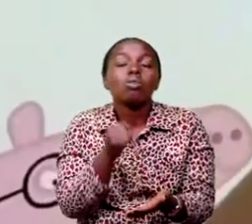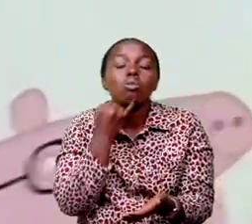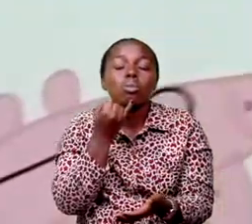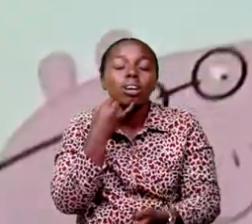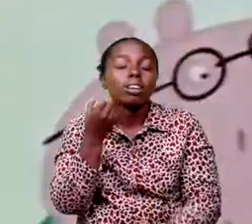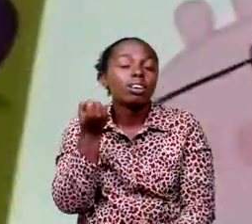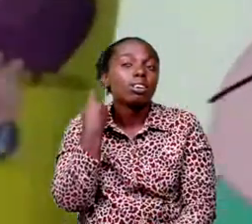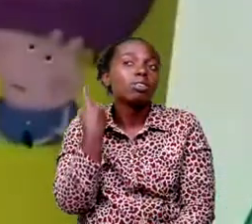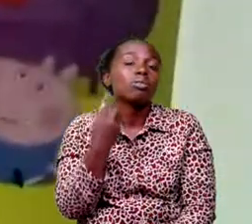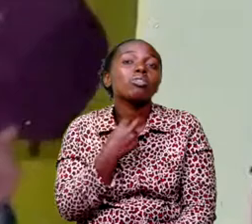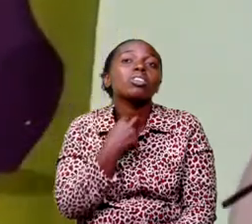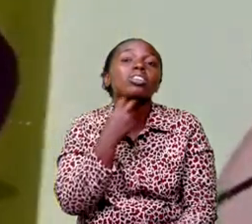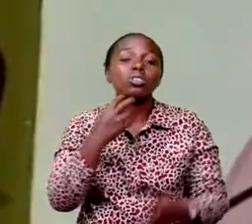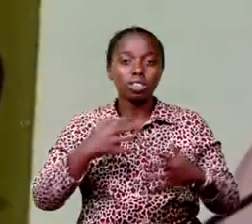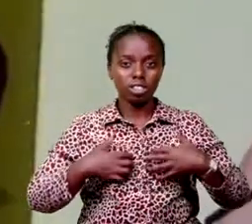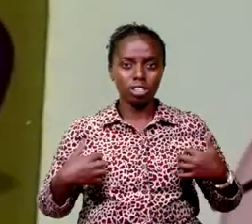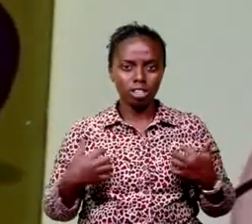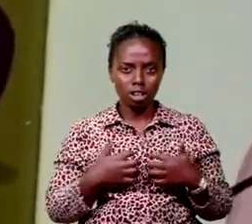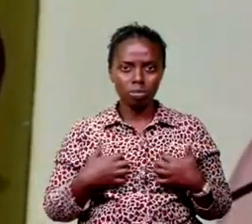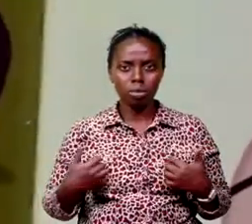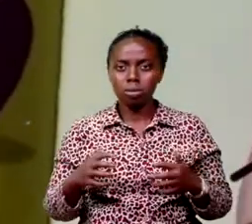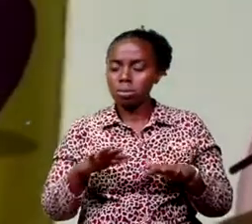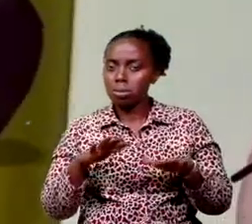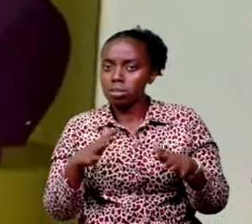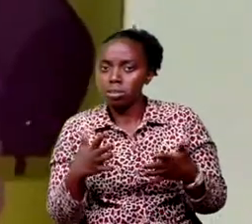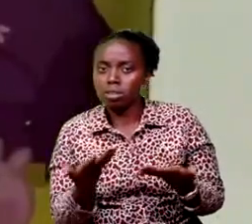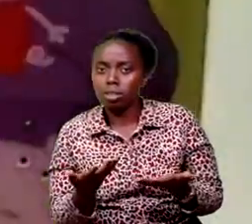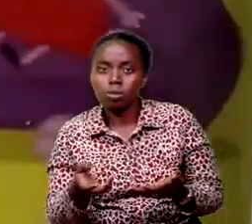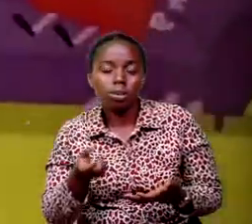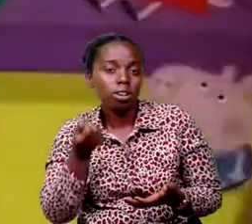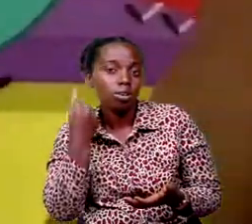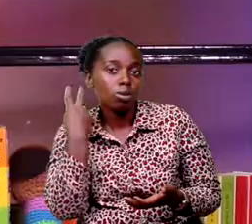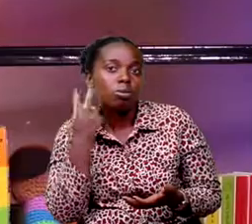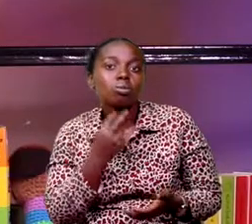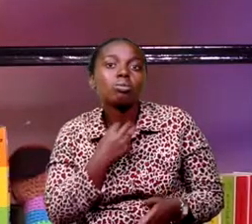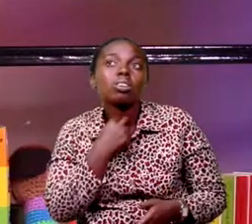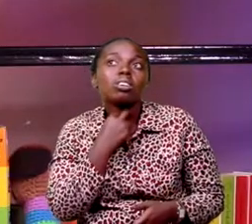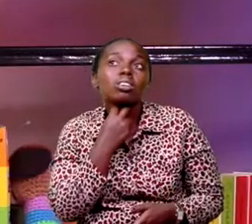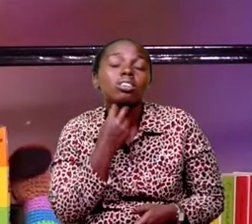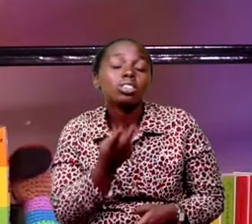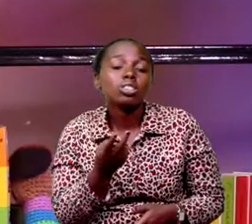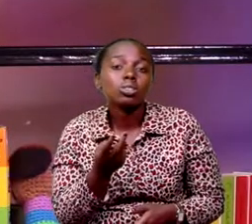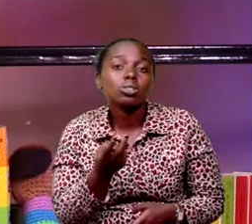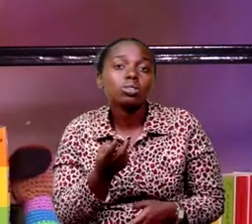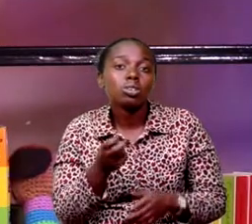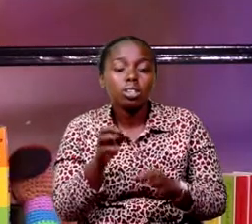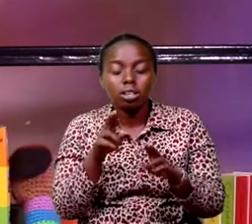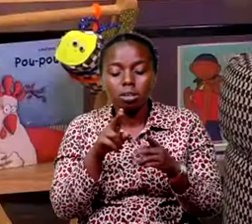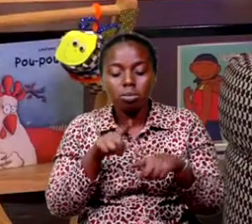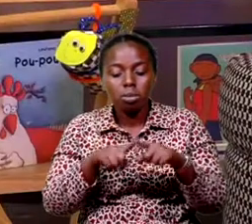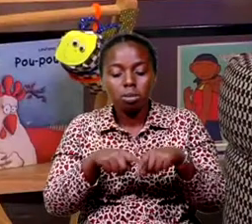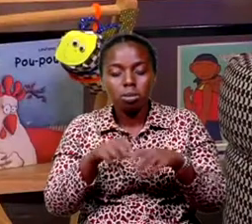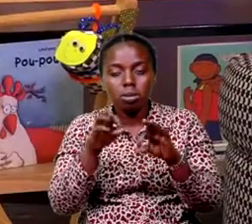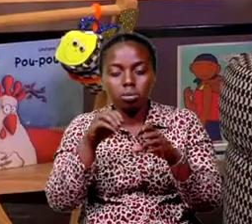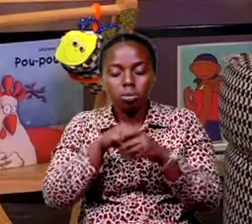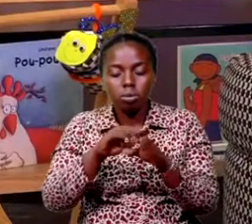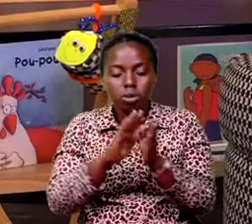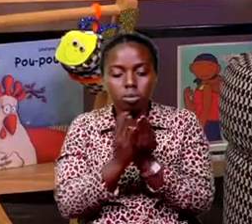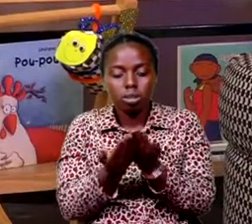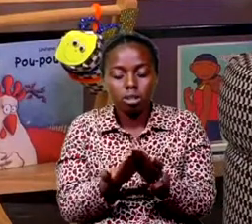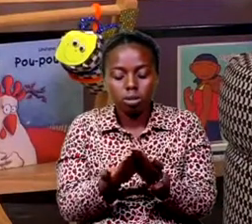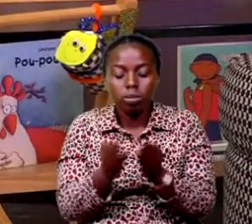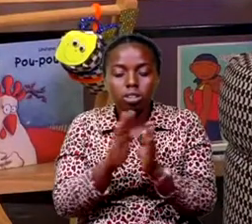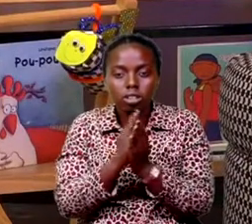akumva ijwi ry'inyamaswa runaka, cyangwa akumva ijwi ry'ibigitewe n'ibiri mu gitabo. Igitabo